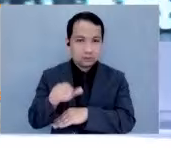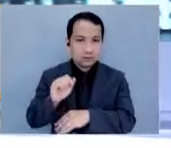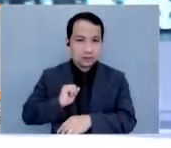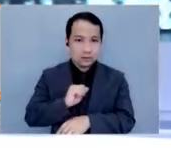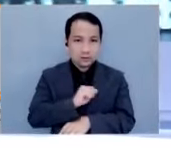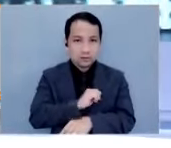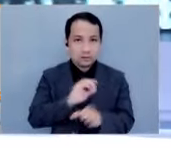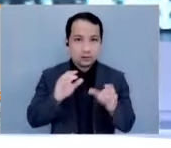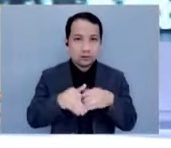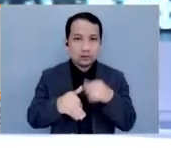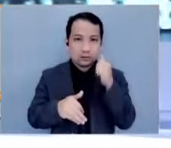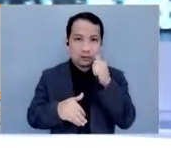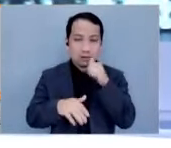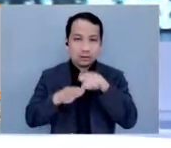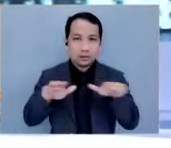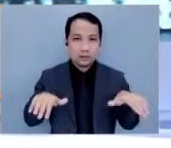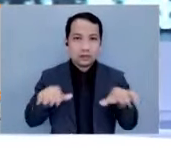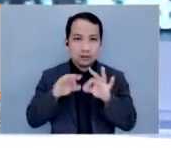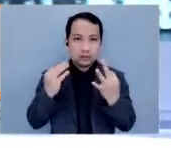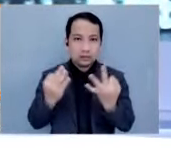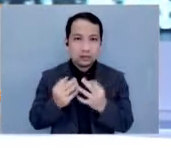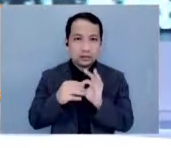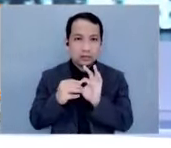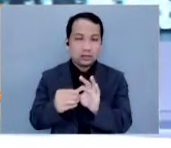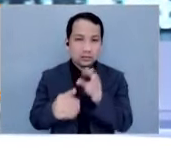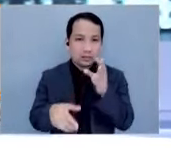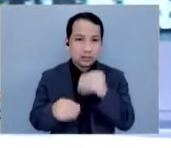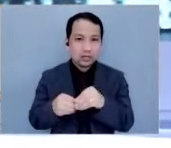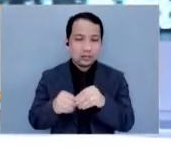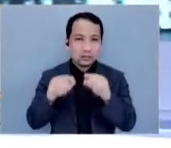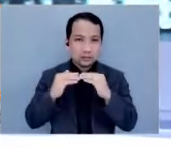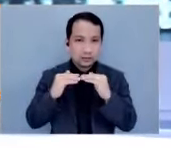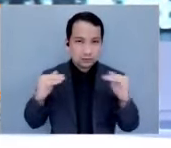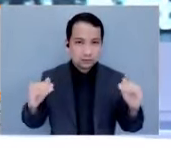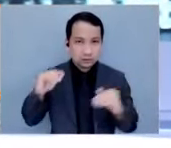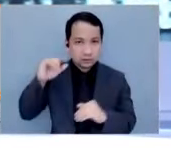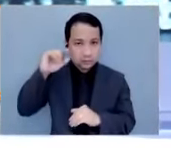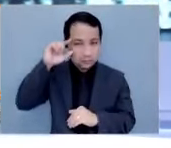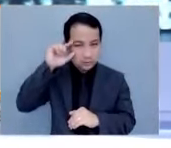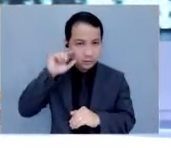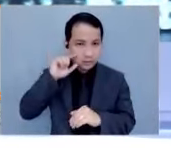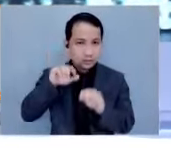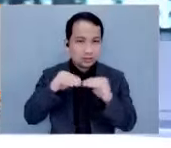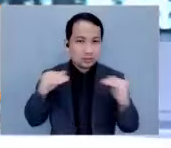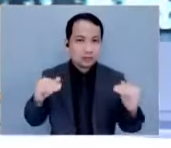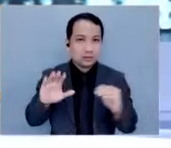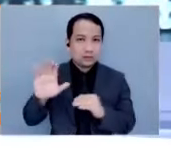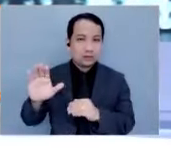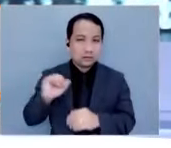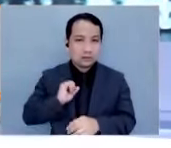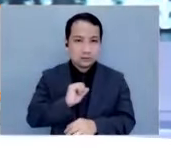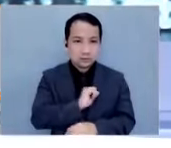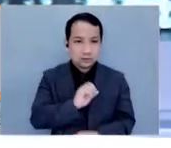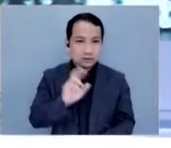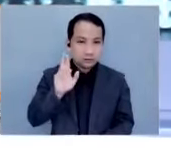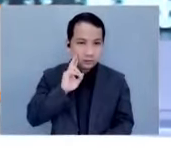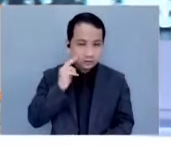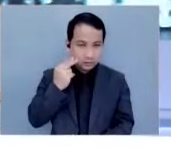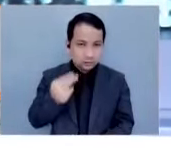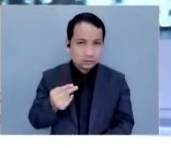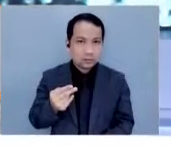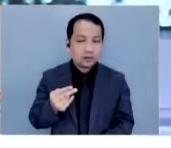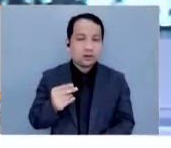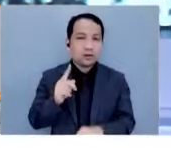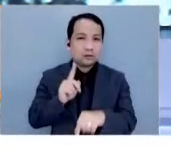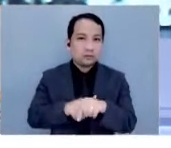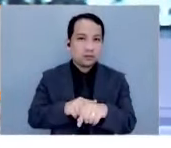Women, Children, Family Relations and Gender Equality na pinamumunuan ni Senator Risa Hontiveros. Oras na matanggap